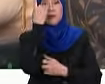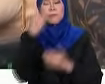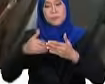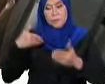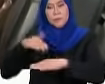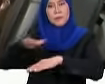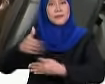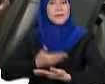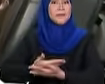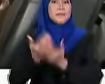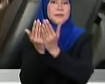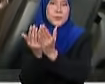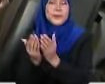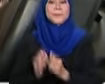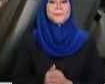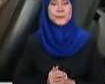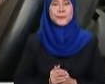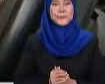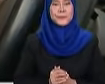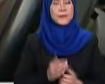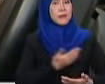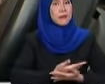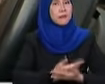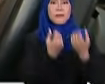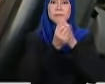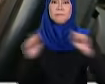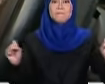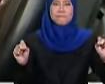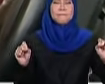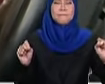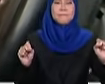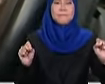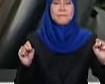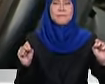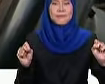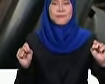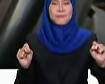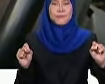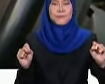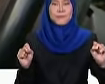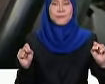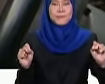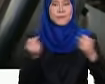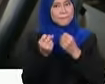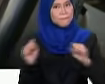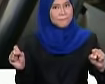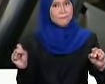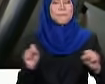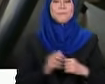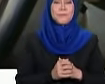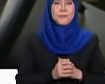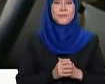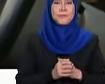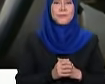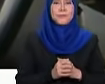antar anak ke sekolah demi alasan kesebut sedialah apa-apa Dollar atau nih ah dalam